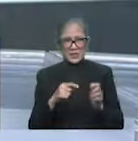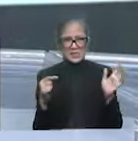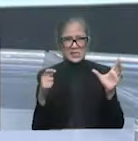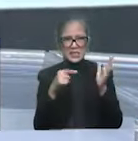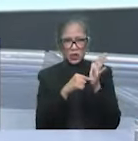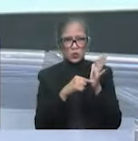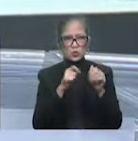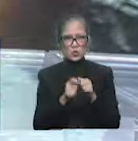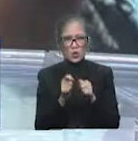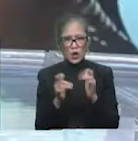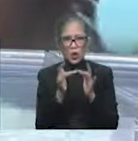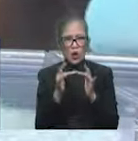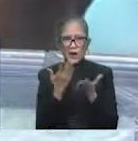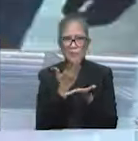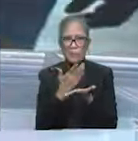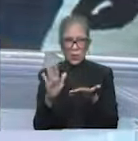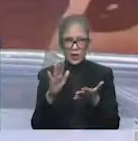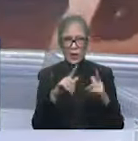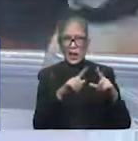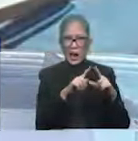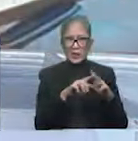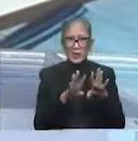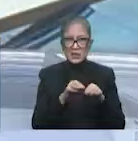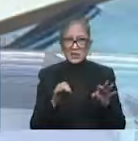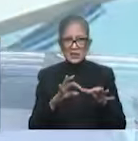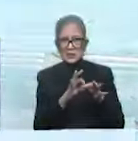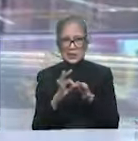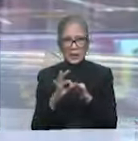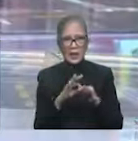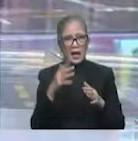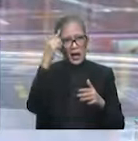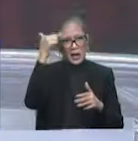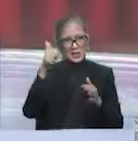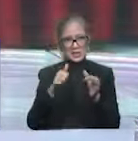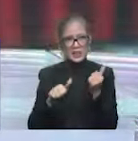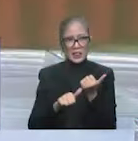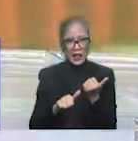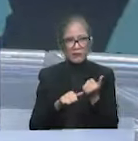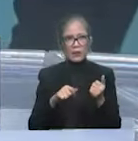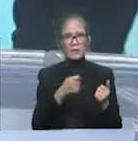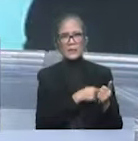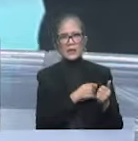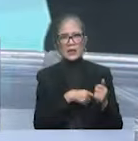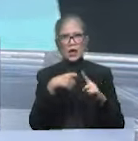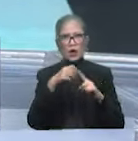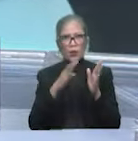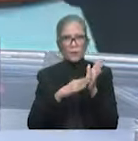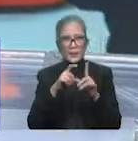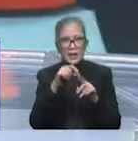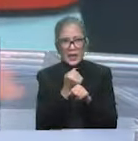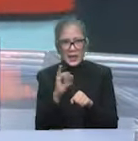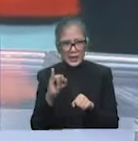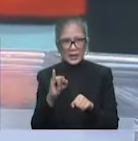online agar tidak diblokir. Alwin bekerja sama dengan staf ahli Kemenkomdigi Adi Kismanto yang